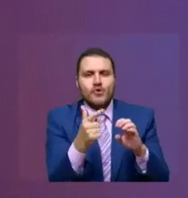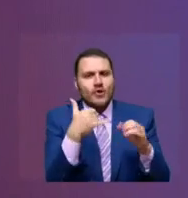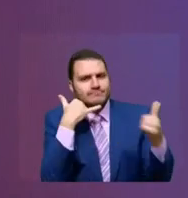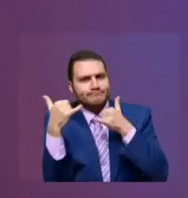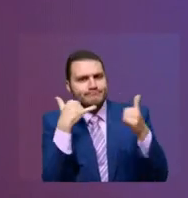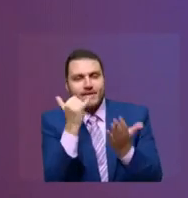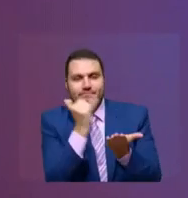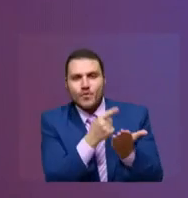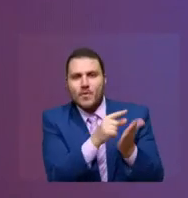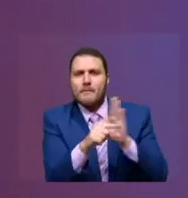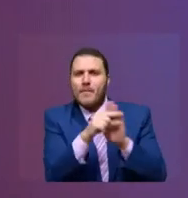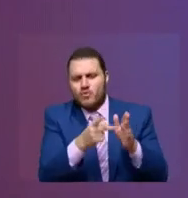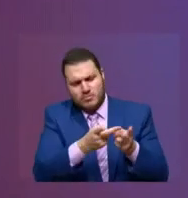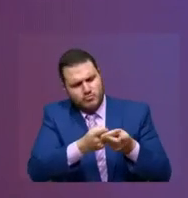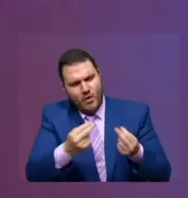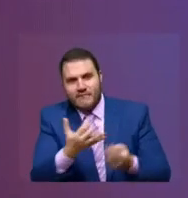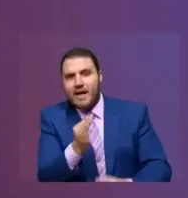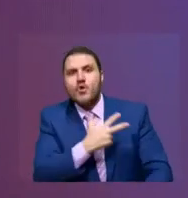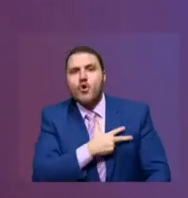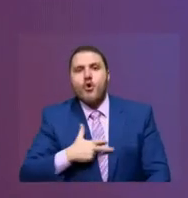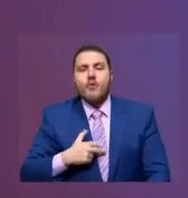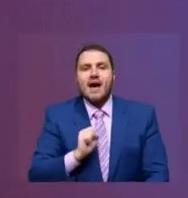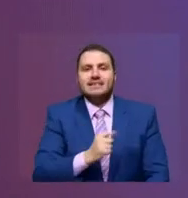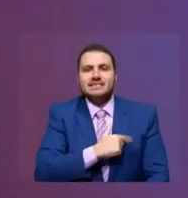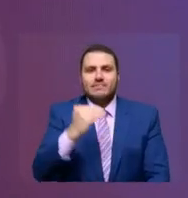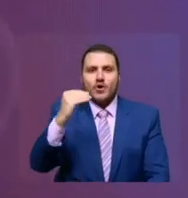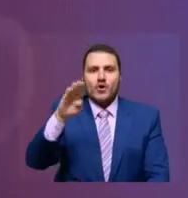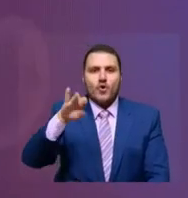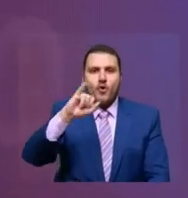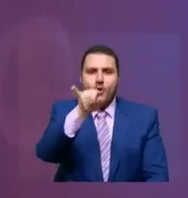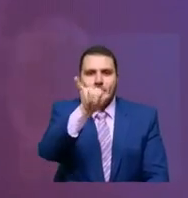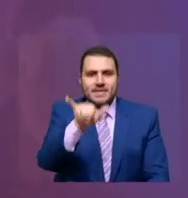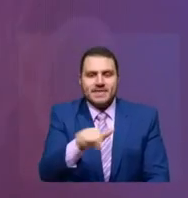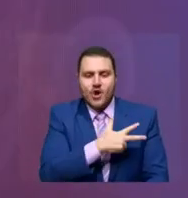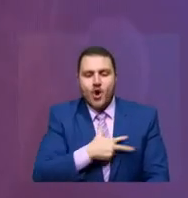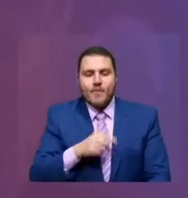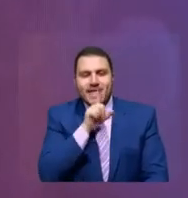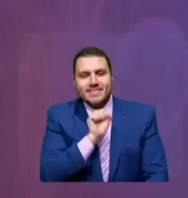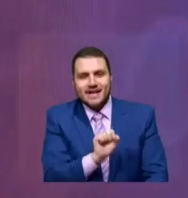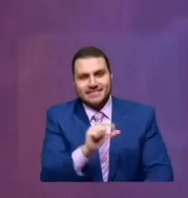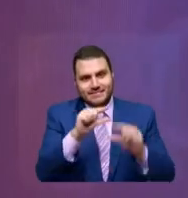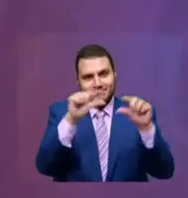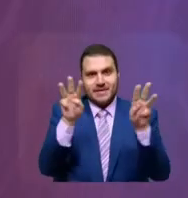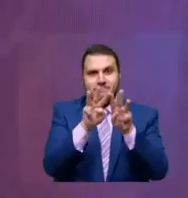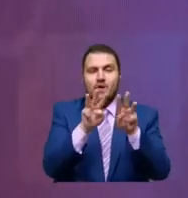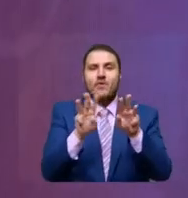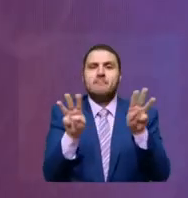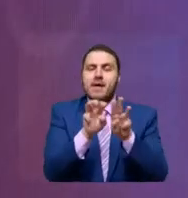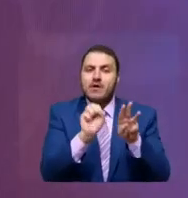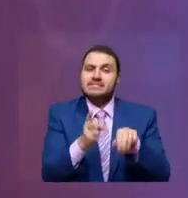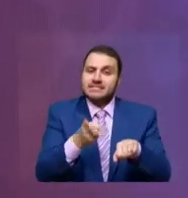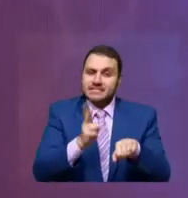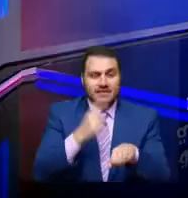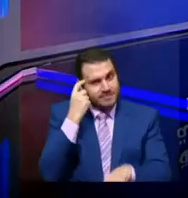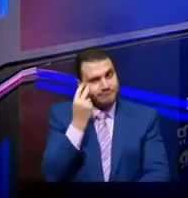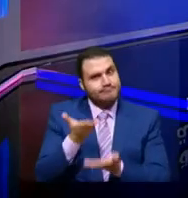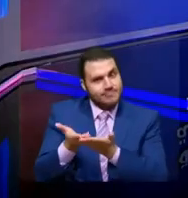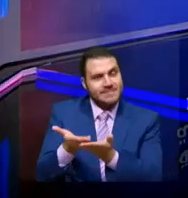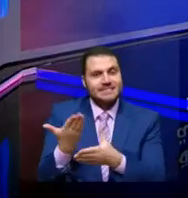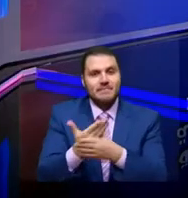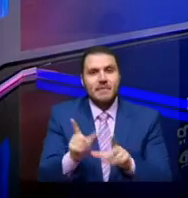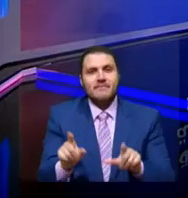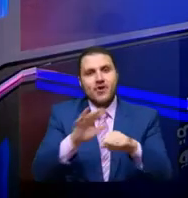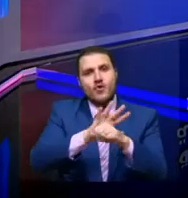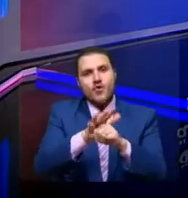من الموضوعات التي تضيف إليها كورونا أو تضيف إليها أيضا مواضيع كورونا كوفيد-19. نعم،